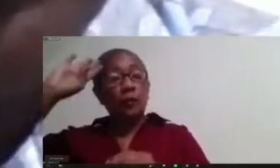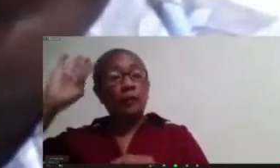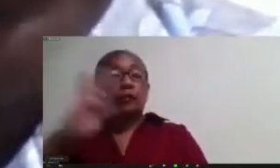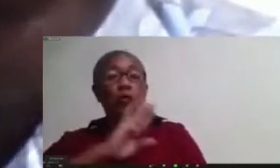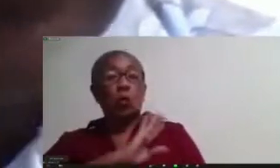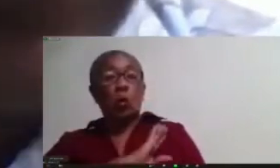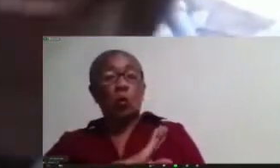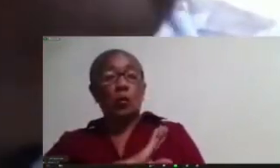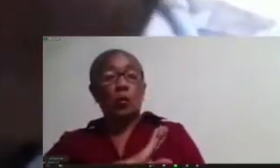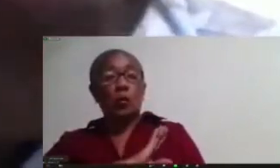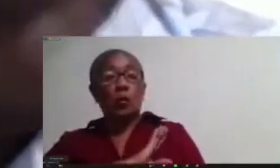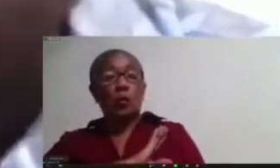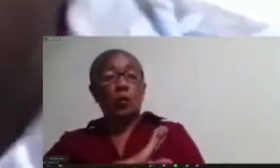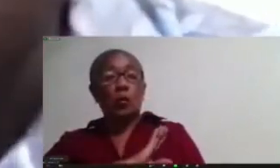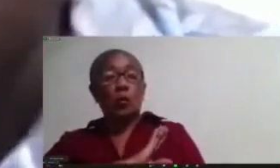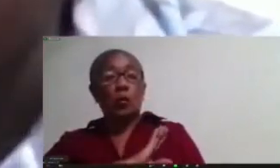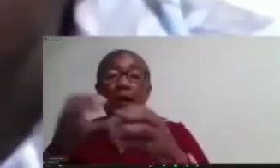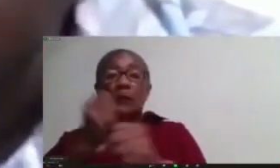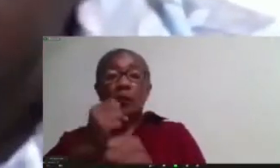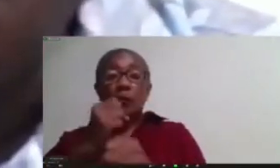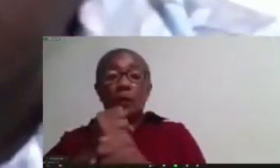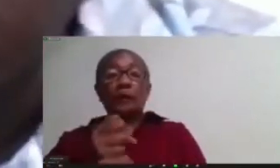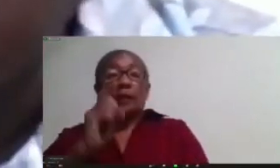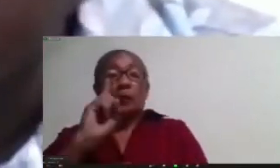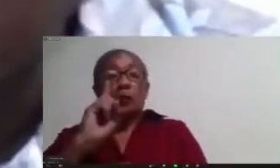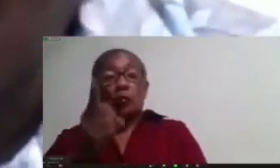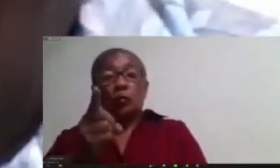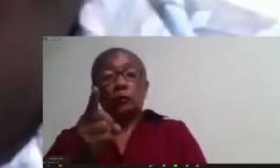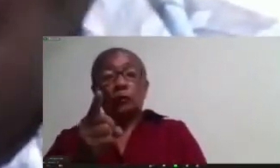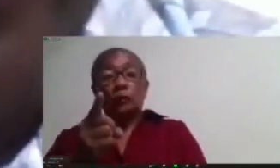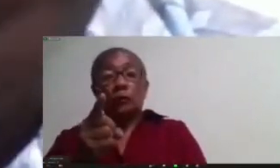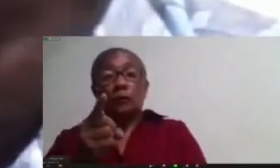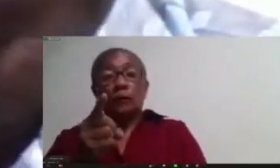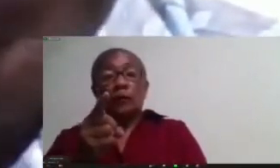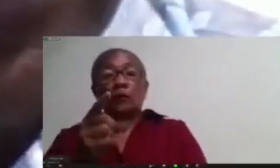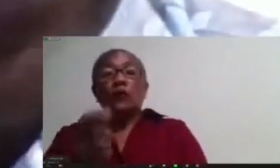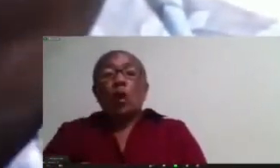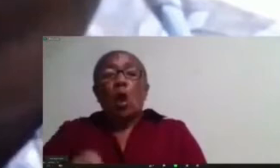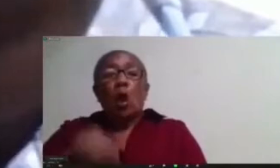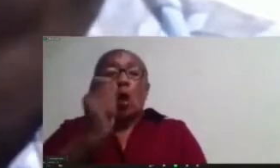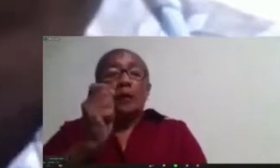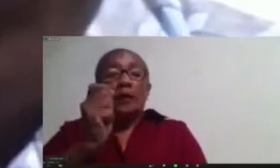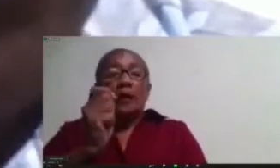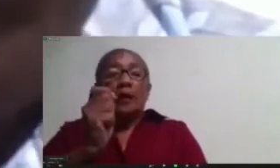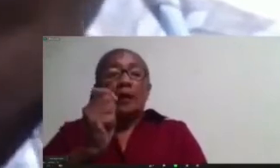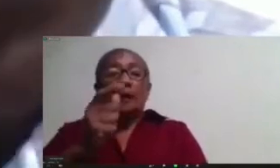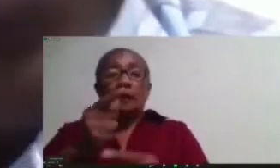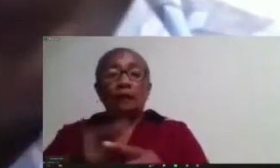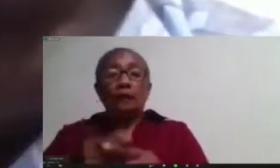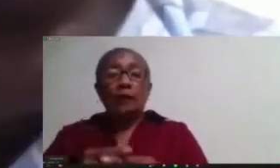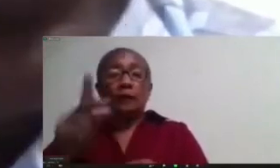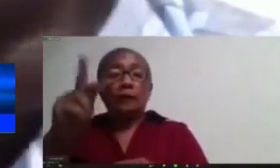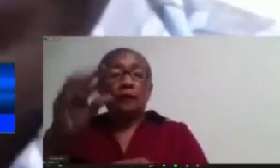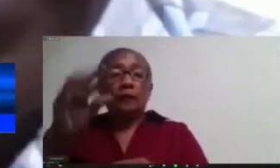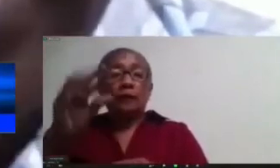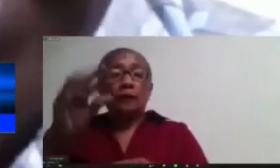zekere samenwerking te zoeken voor de opleiding van criminologen. Dus ik